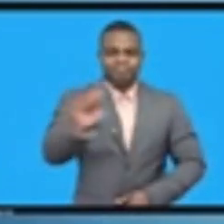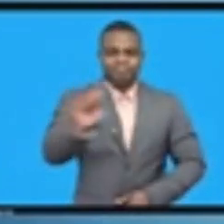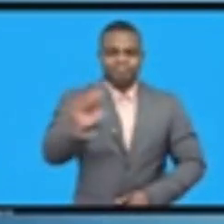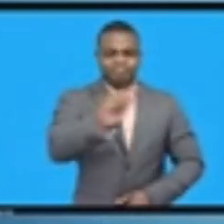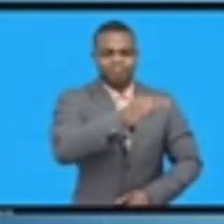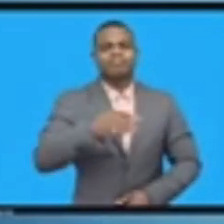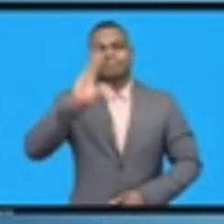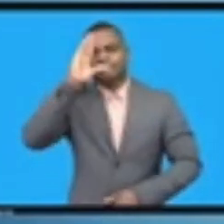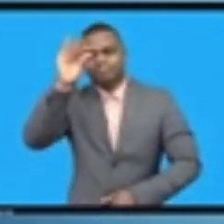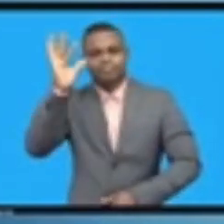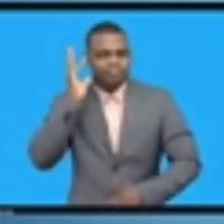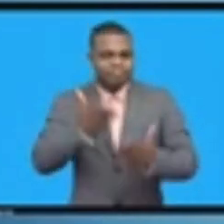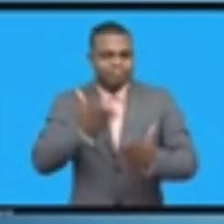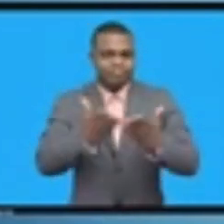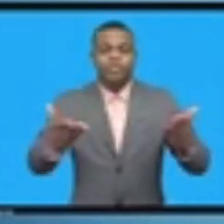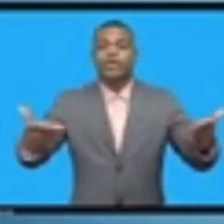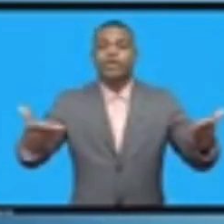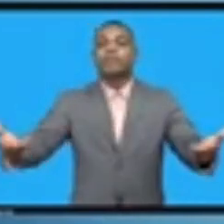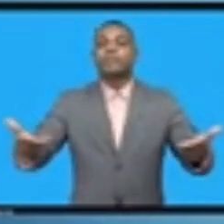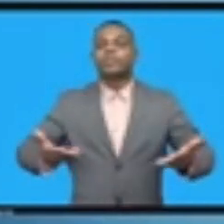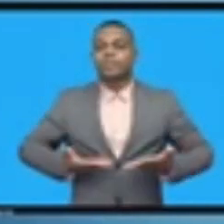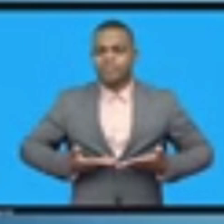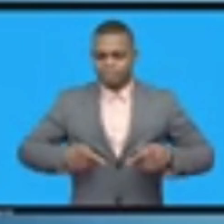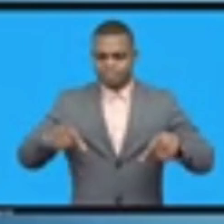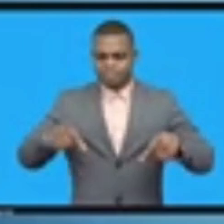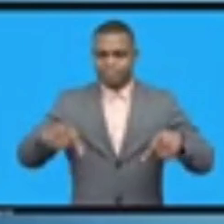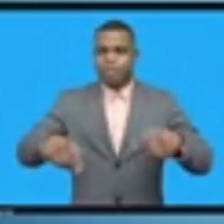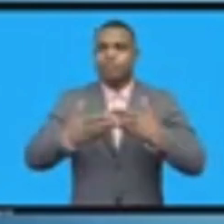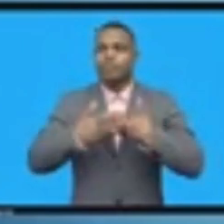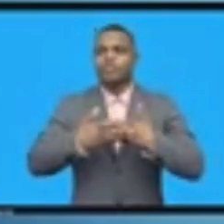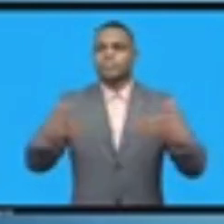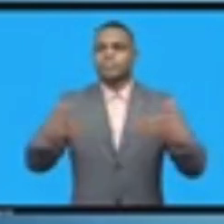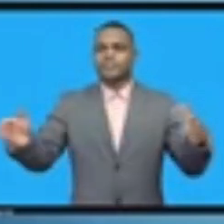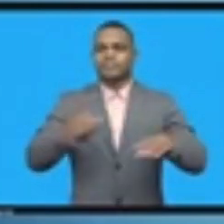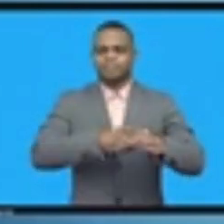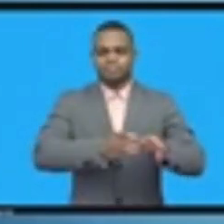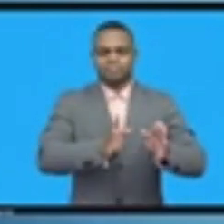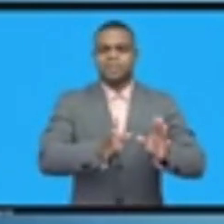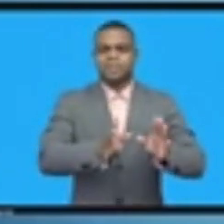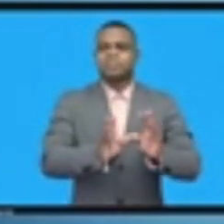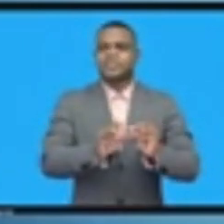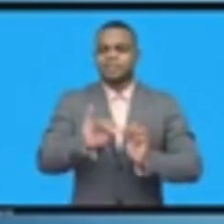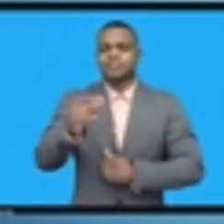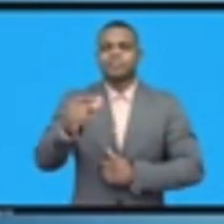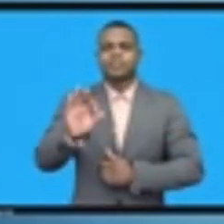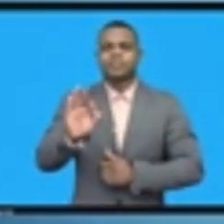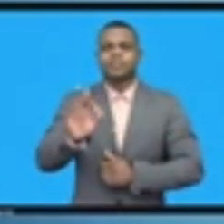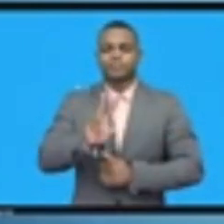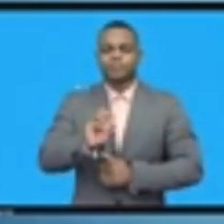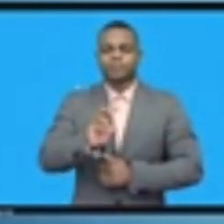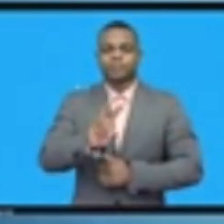2022的开幕式。话不多说，我们有请第一位发言人，